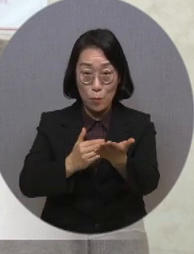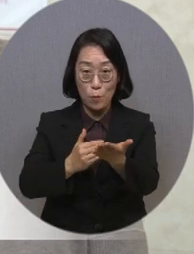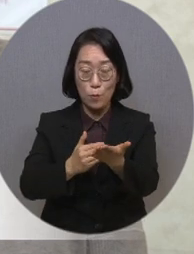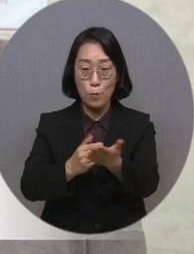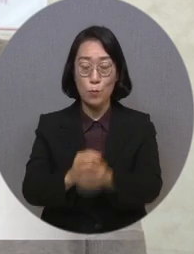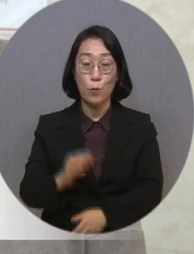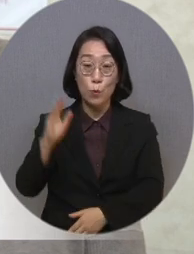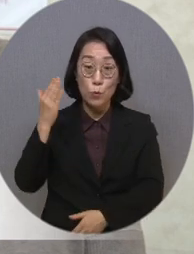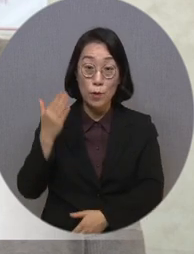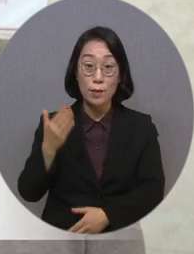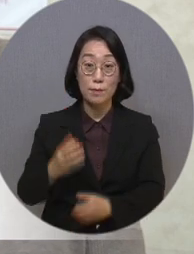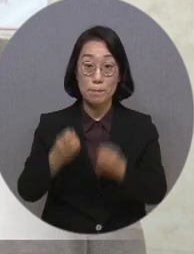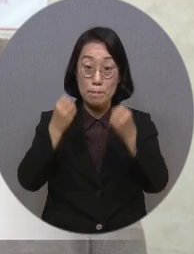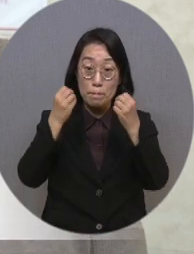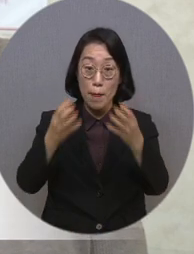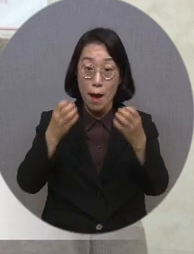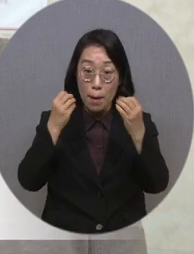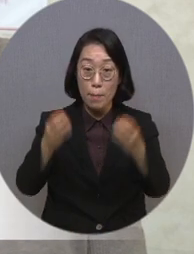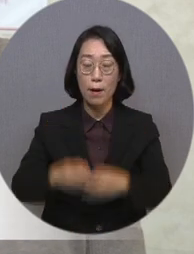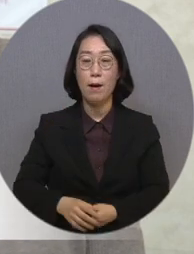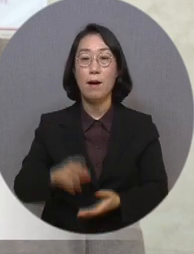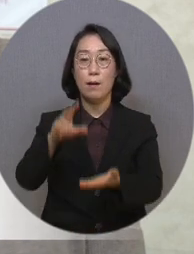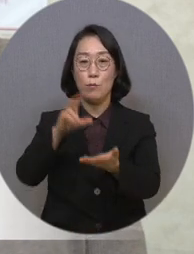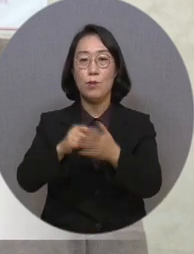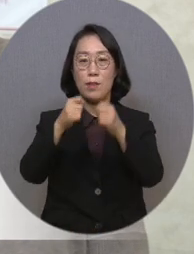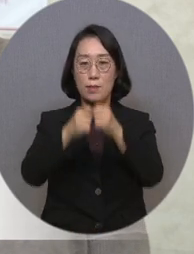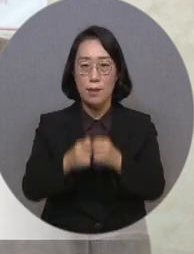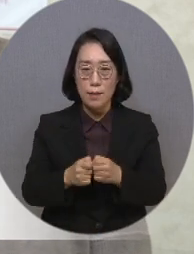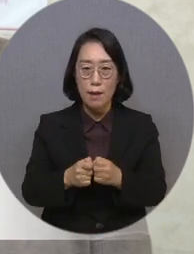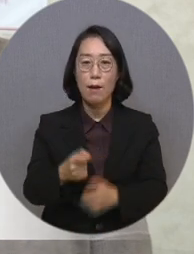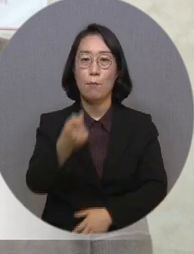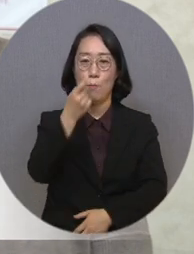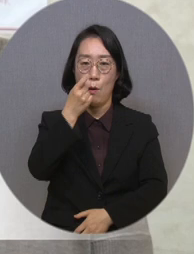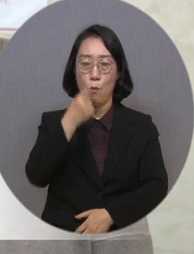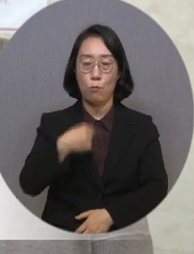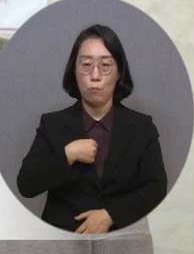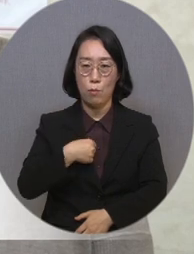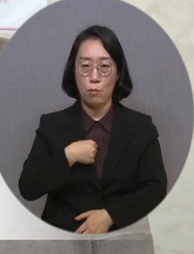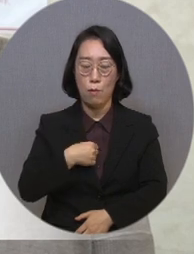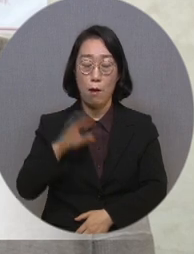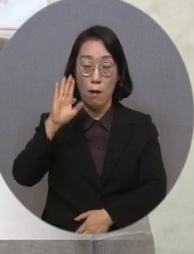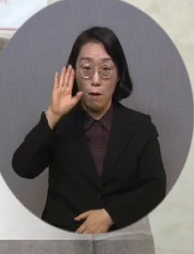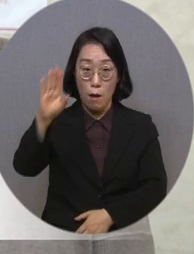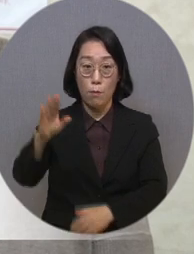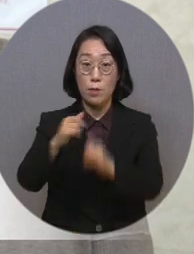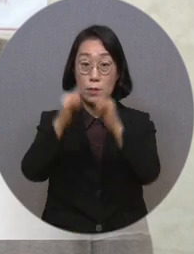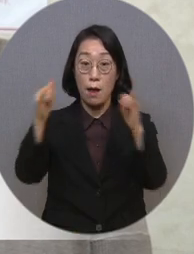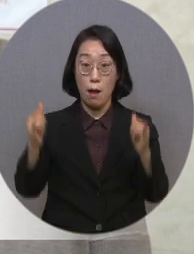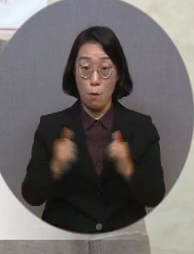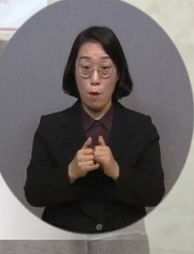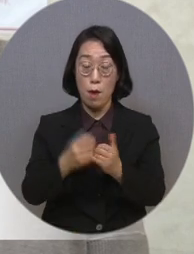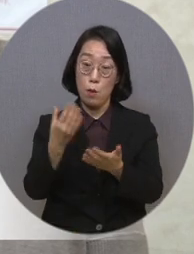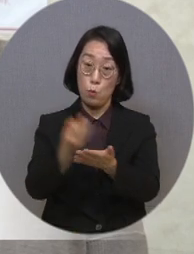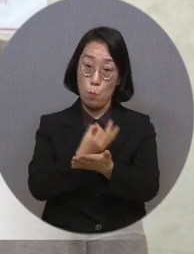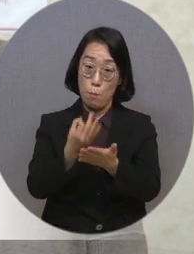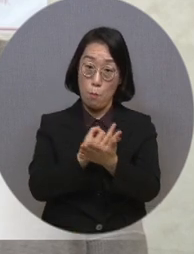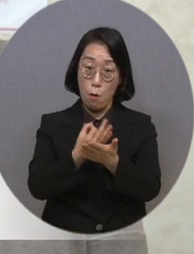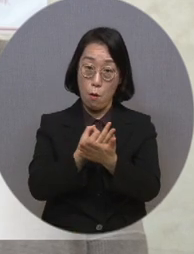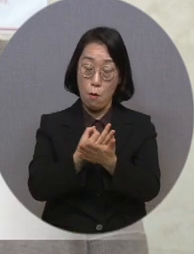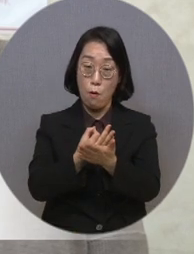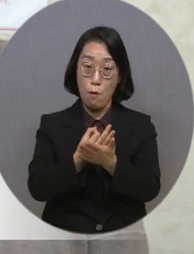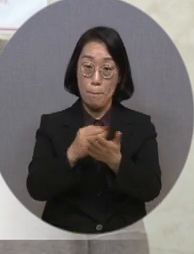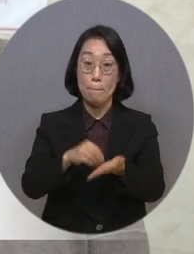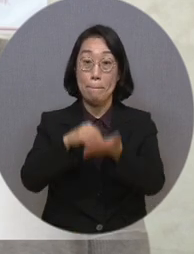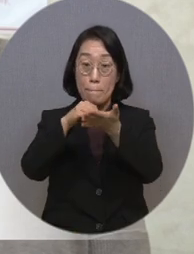되는 것들에 좀 자세하게 알 수 있어서 제가 차후에 다시 사회의 경제활동에 참여를 하게